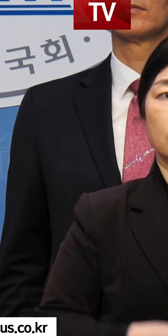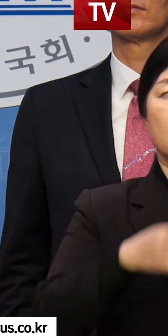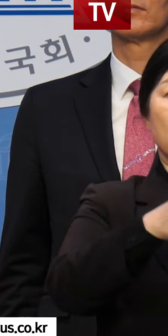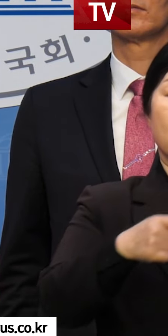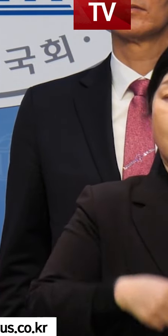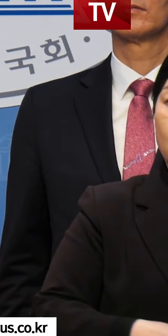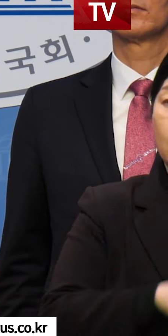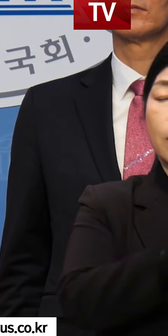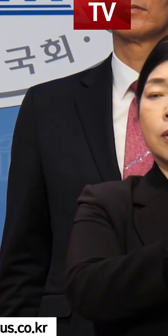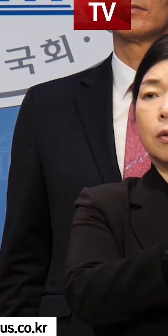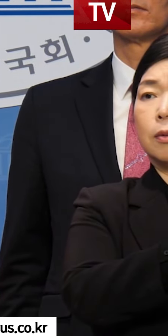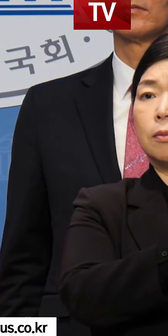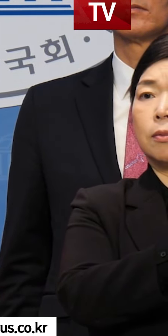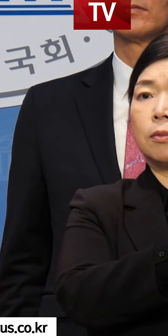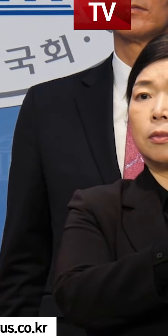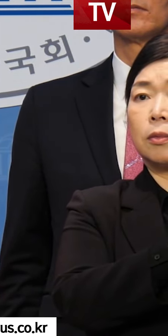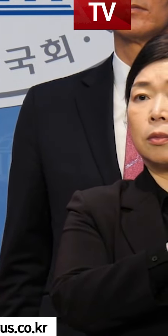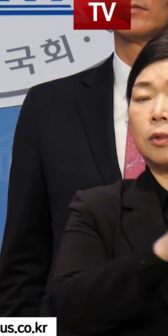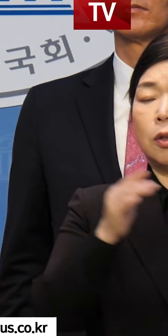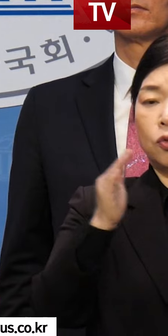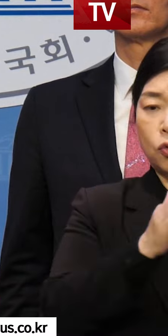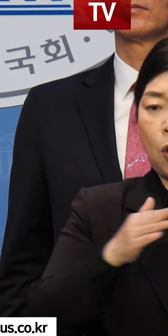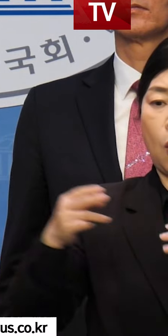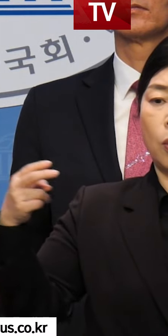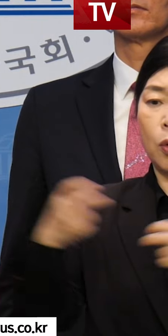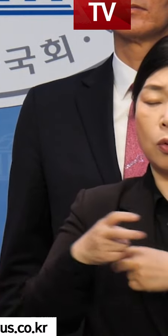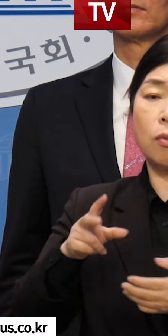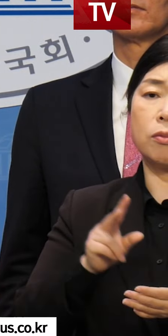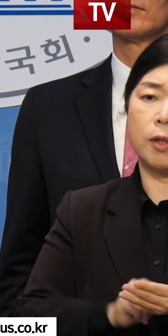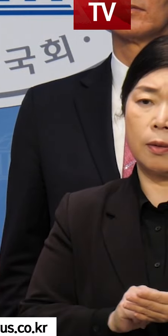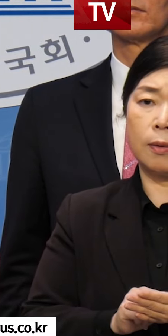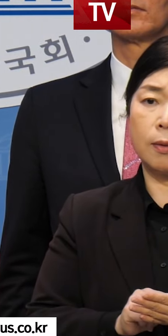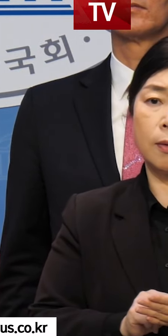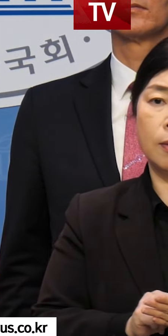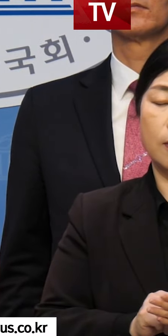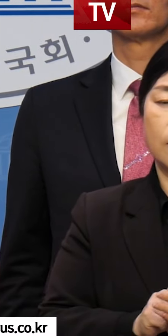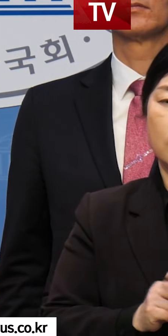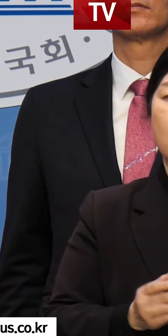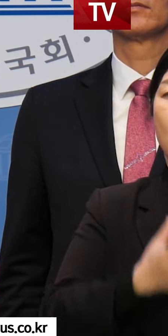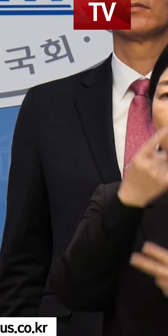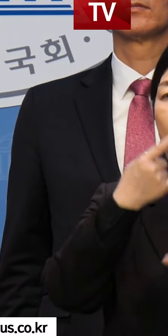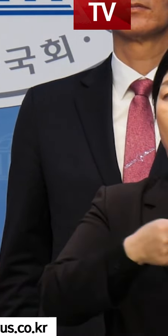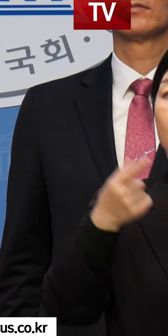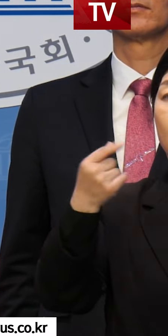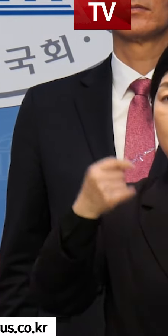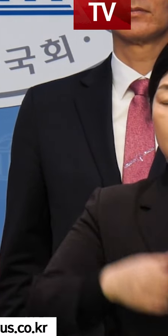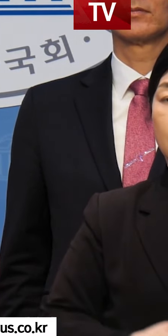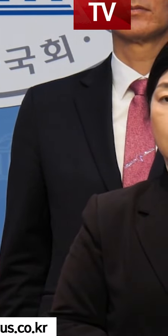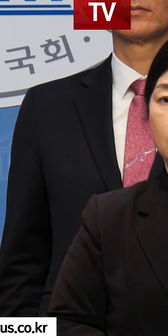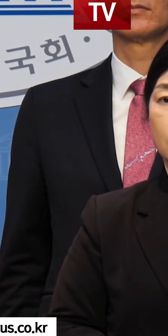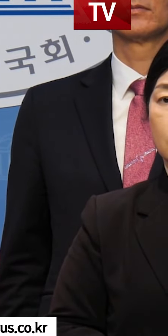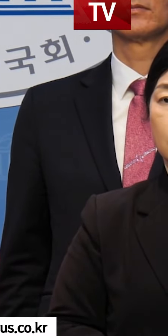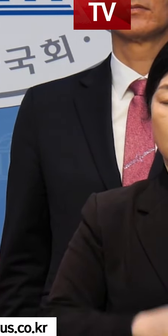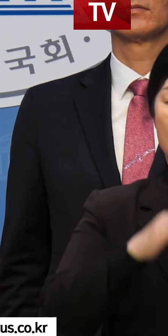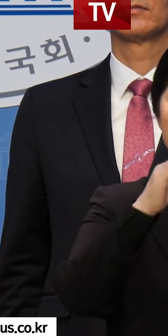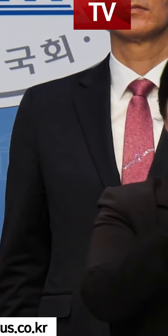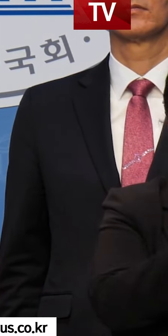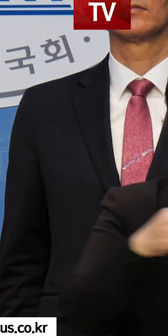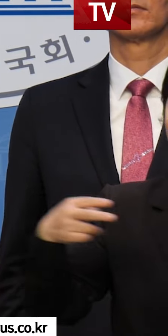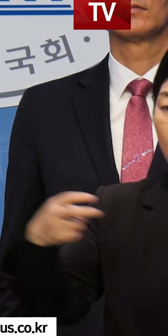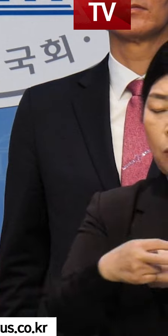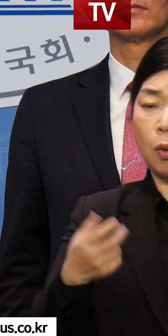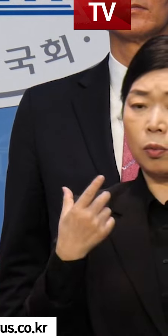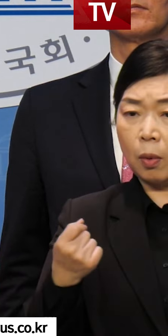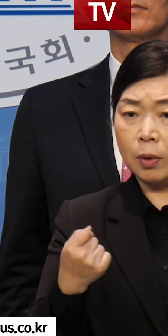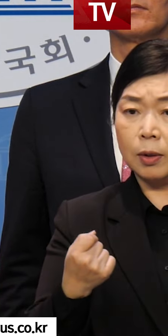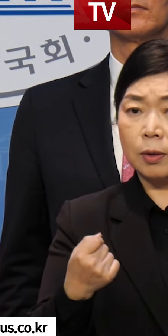윤석열 대통령께서는 주거와 교통은 바로 한 몸이다, 한 몸이나 다름없다